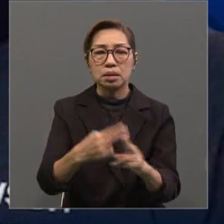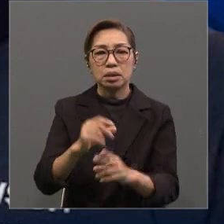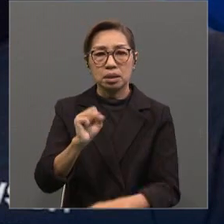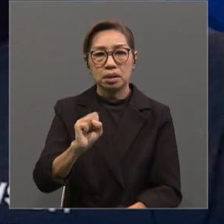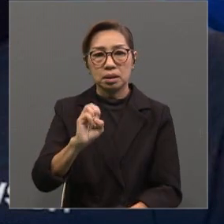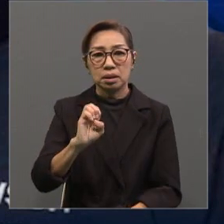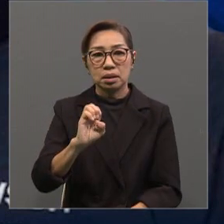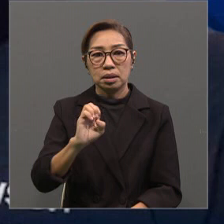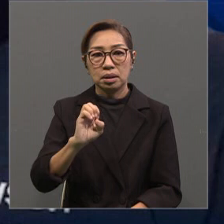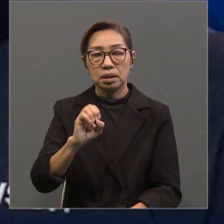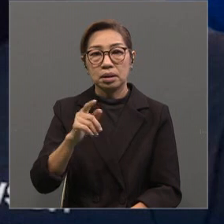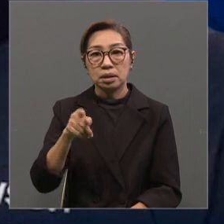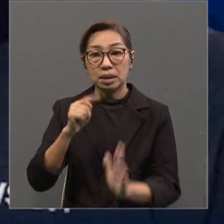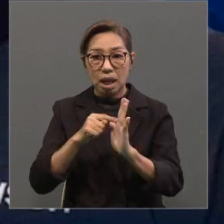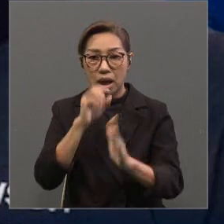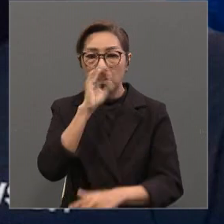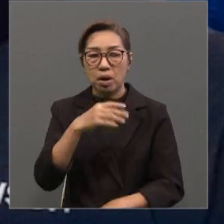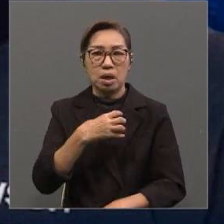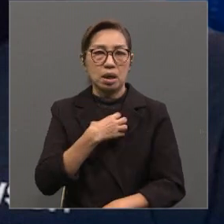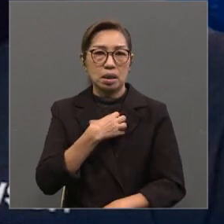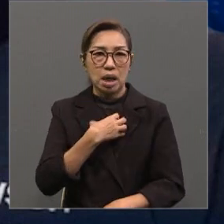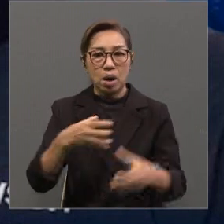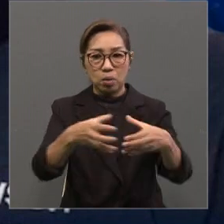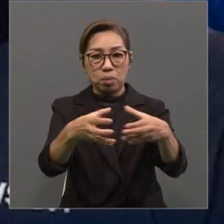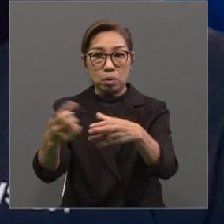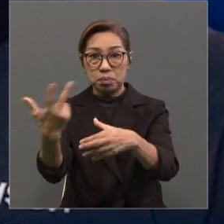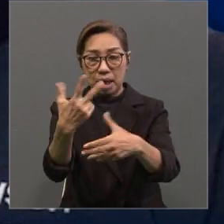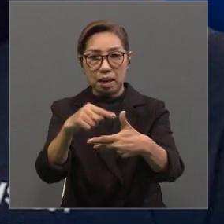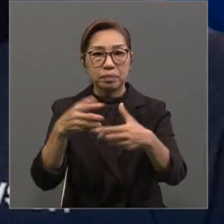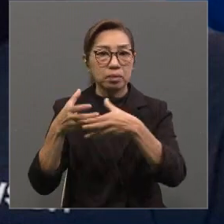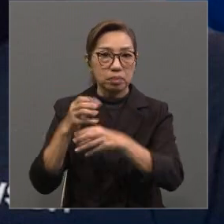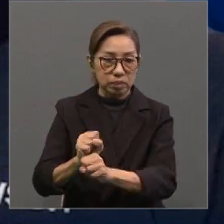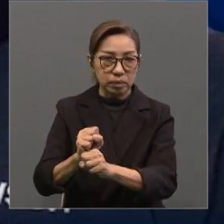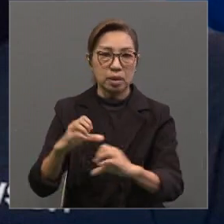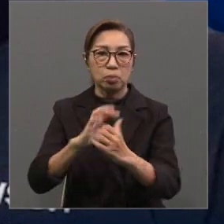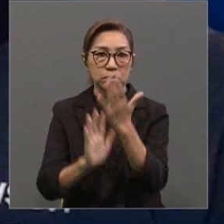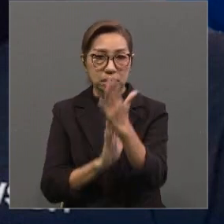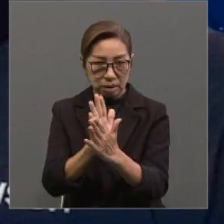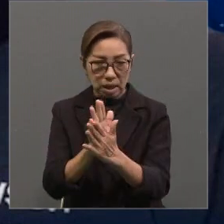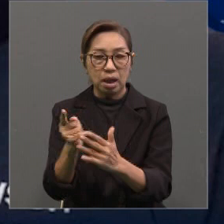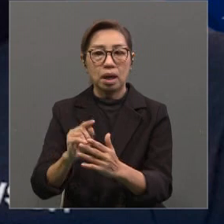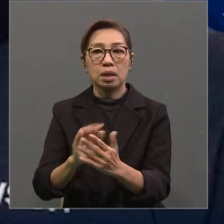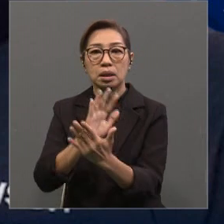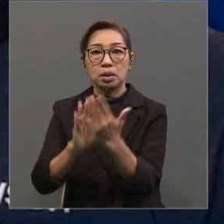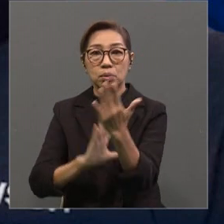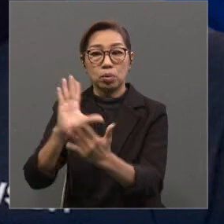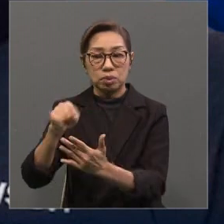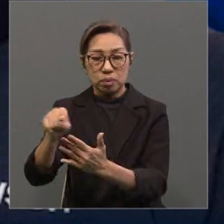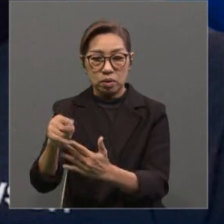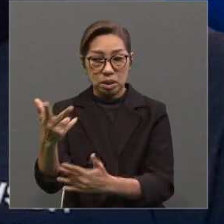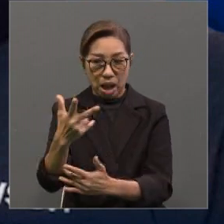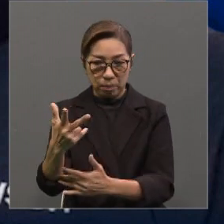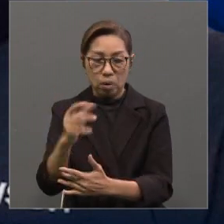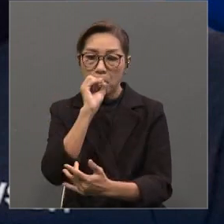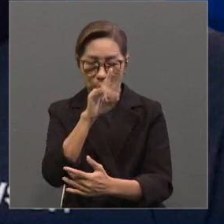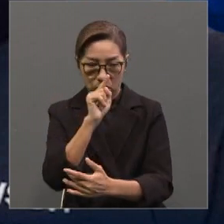คะก็บอกว่าหวังที่จะให้3พรรคการเมืองทั้งประชาธิปัตย์ภูมิใจไทยและชาติไทยพัฒนาออกมาประกาศร่วมโหวตให้